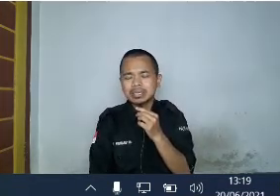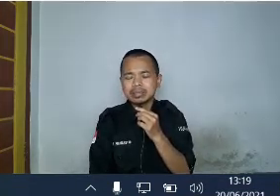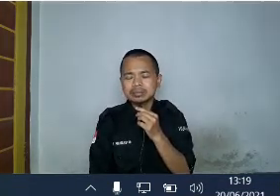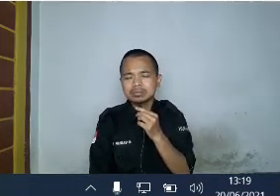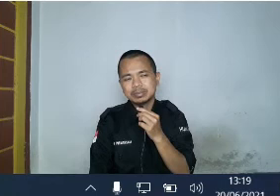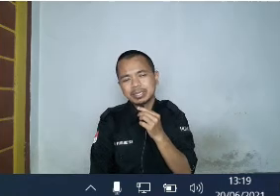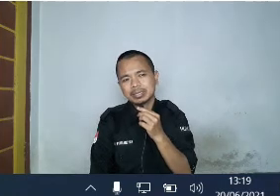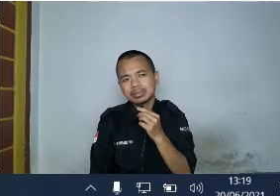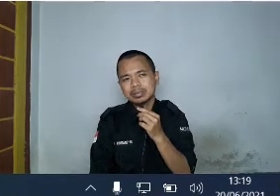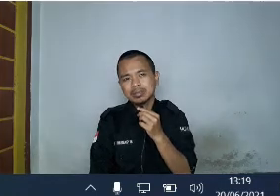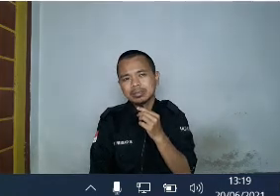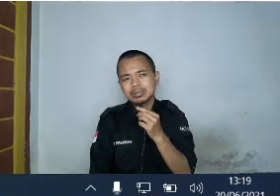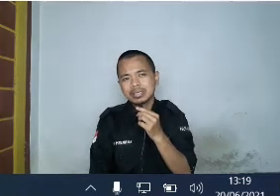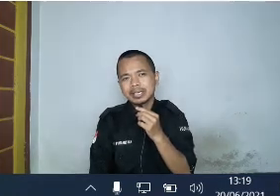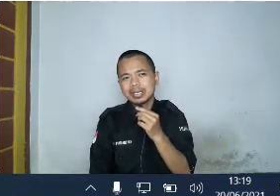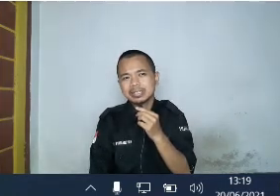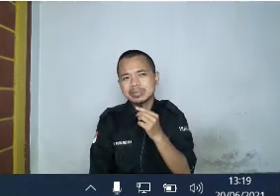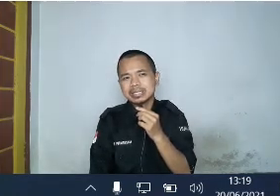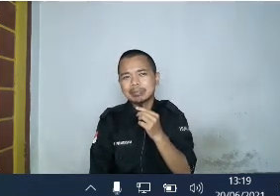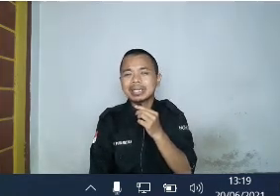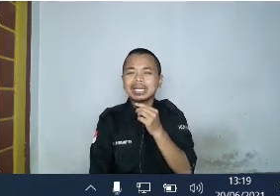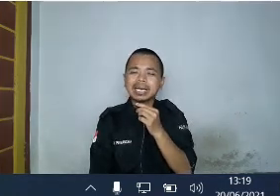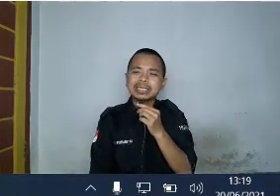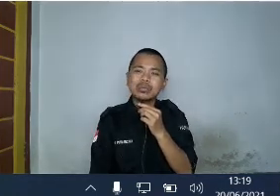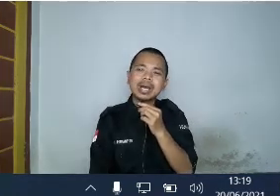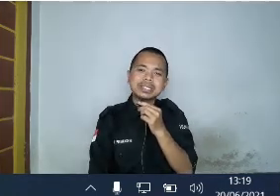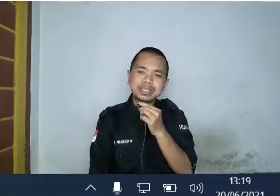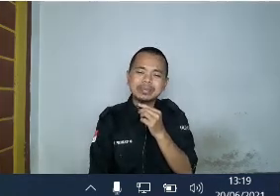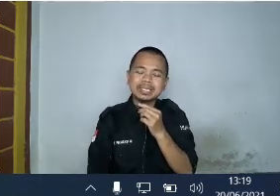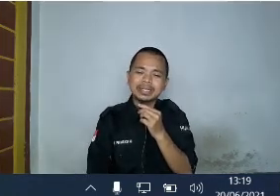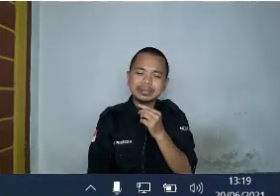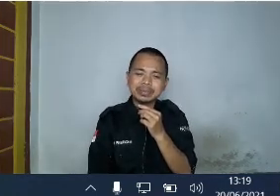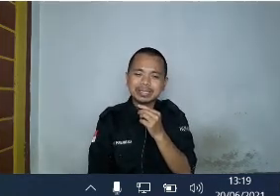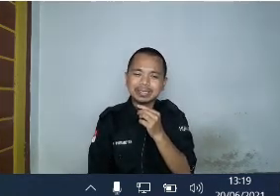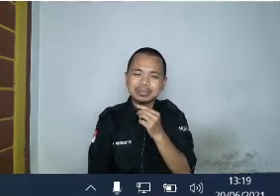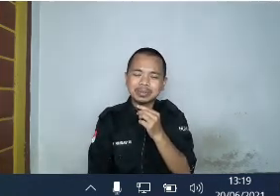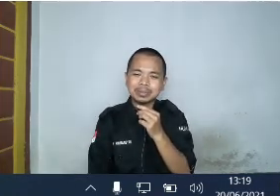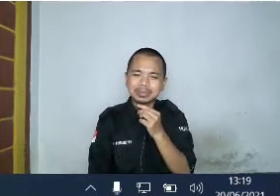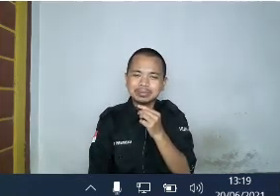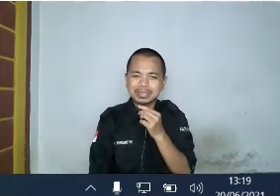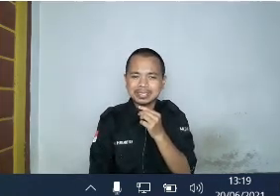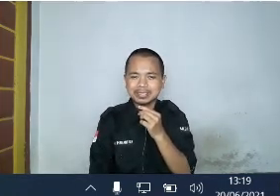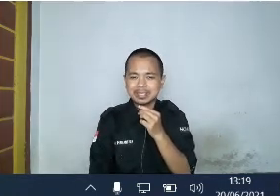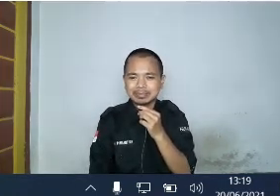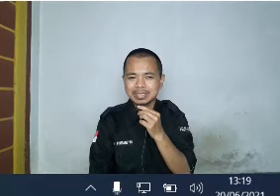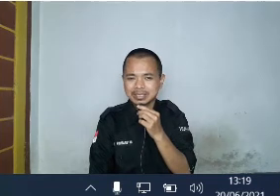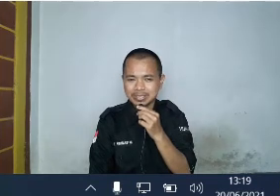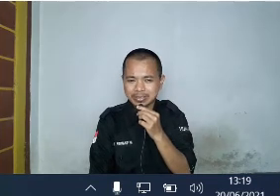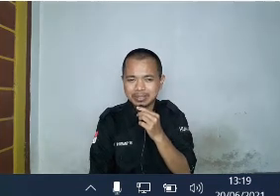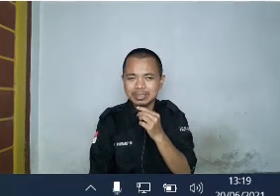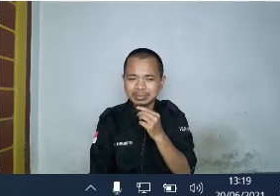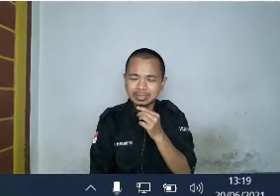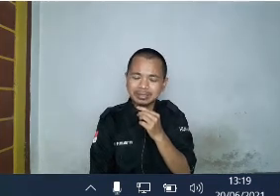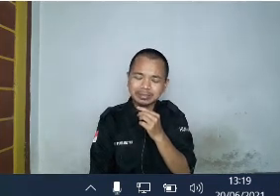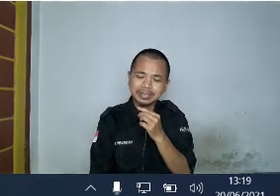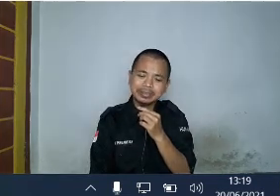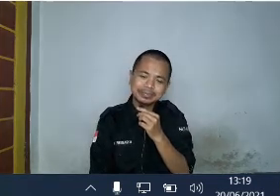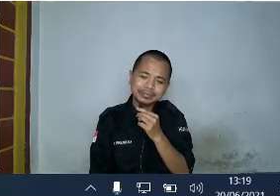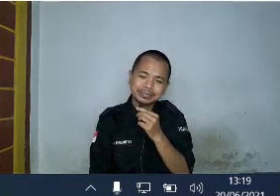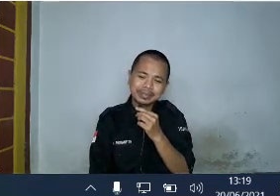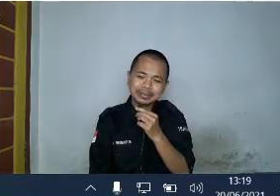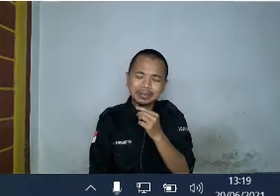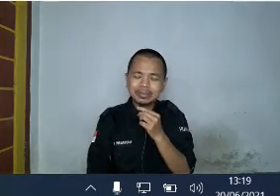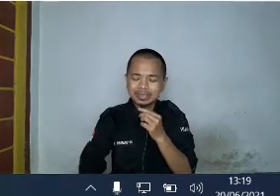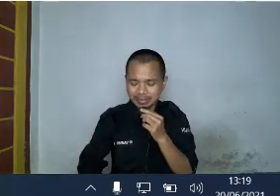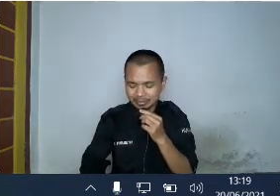memang gimana ya kayak semacam mendekati wajib kayaknya punya laptop itu bagi setiap mahasiswa UT itu